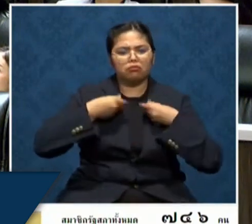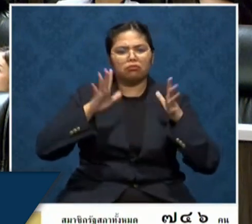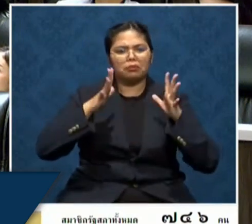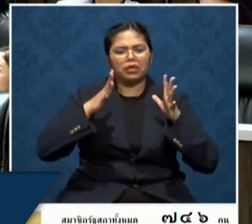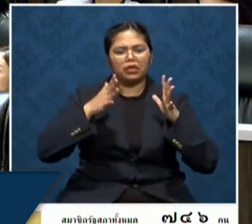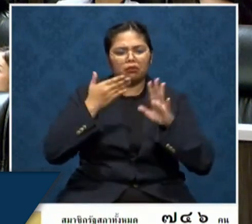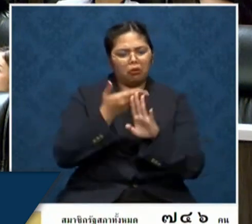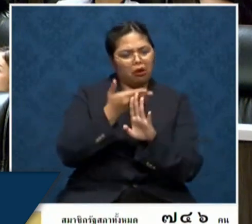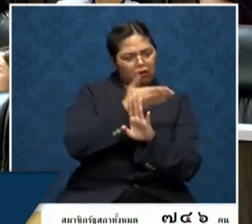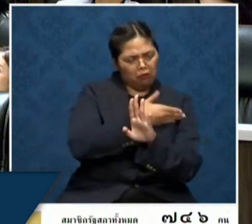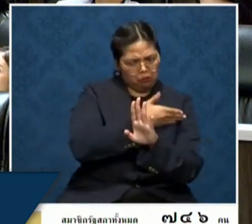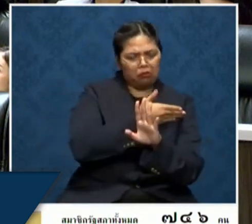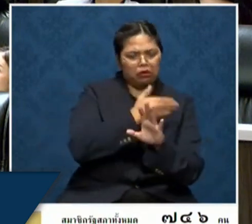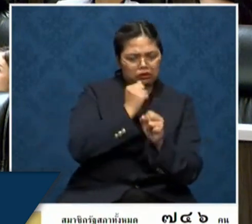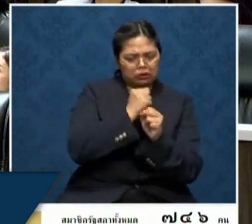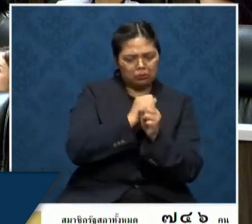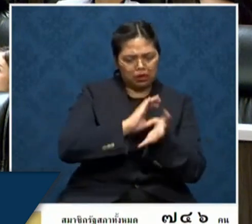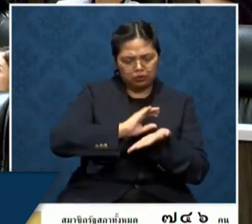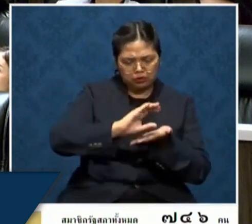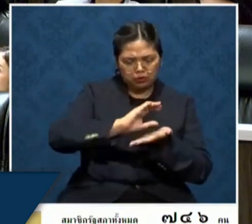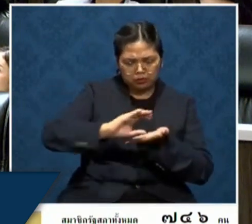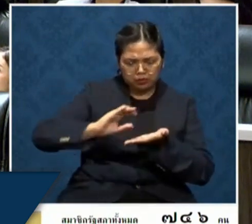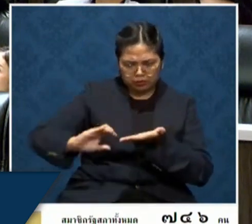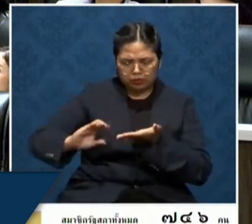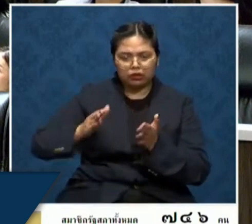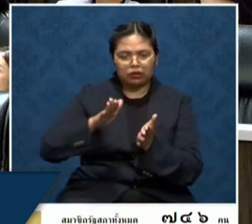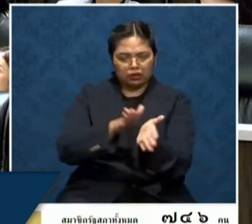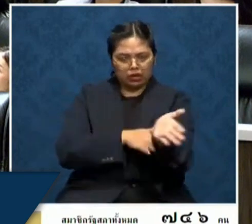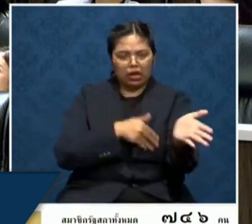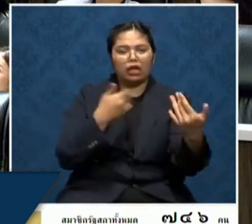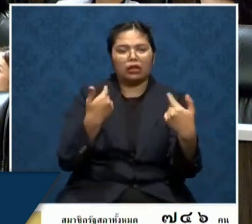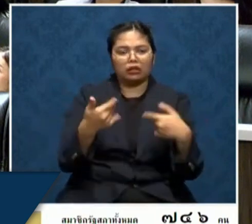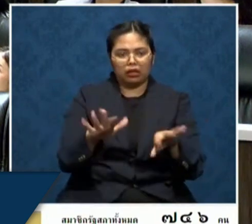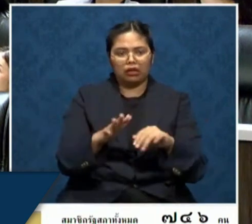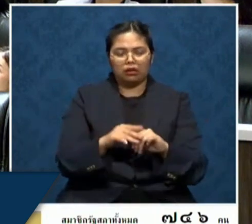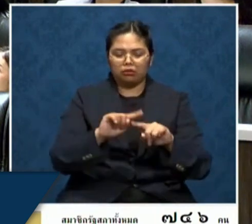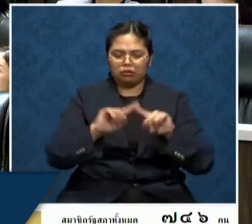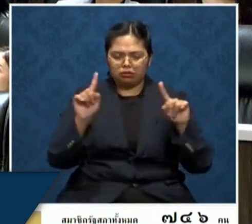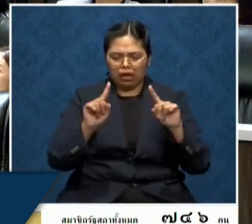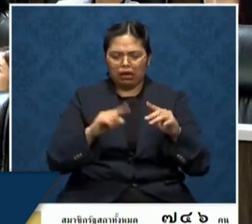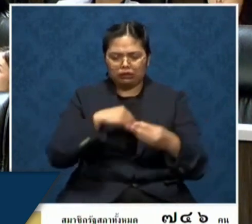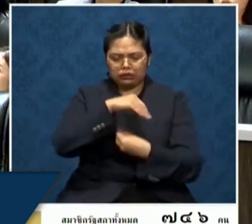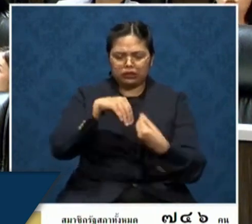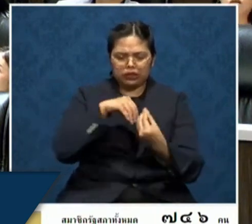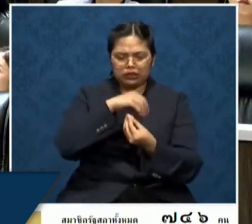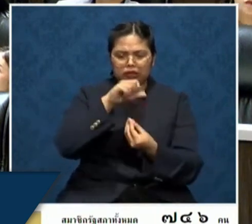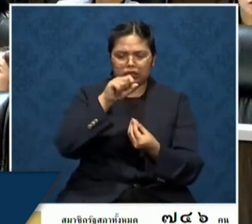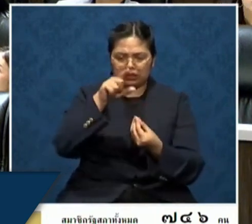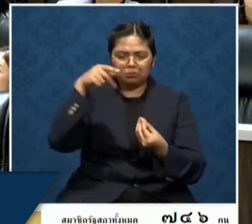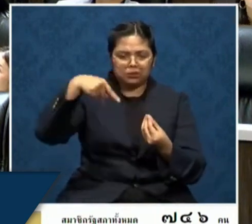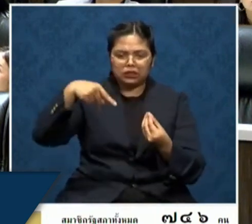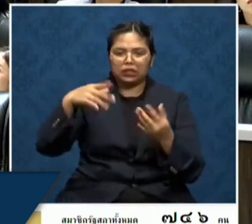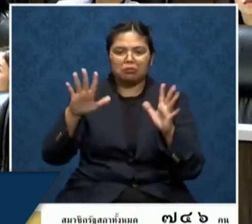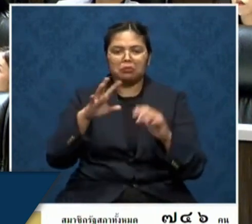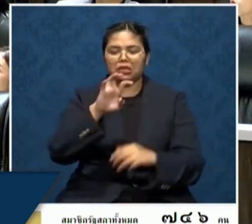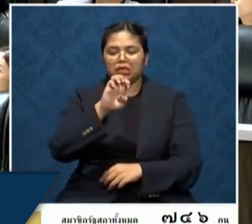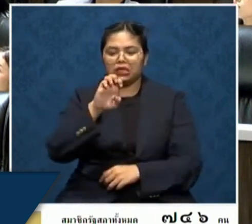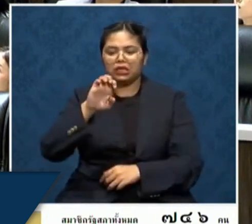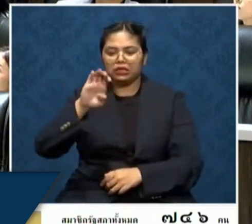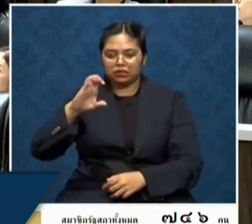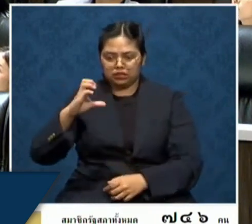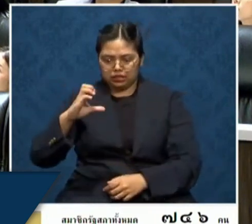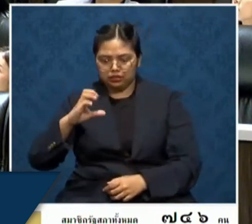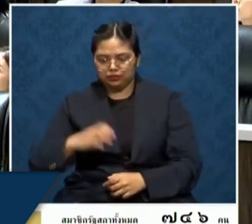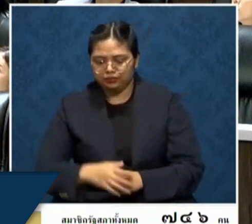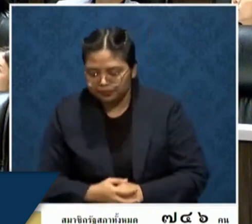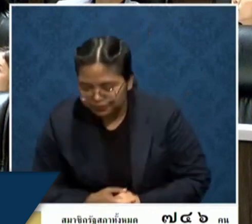าก่อนสร้างประโยชน์ต่อเศรษฐกิจไทยมานานแต่เพียงเพราะเขาไม่ได้อยู่ในเขตเศรษฐกิจที่รัฐบาลขีดเส้นใหม่อย่าง EEC